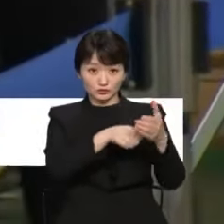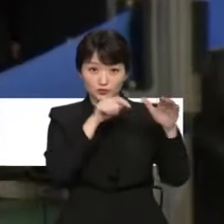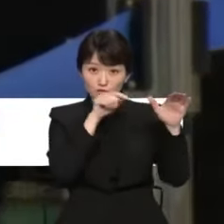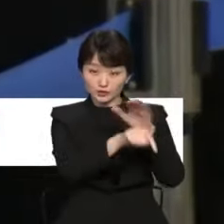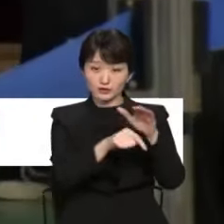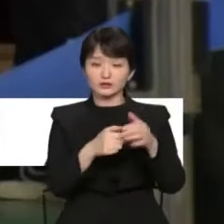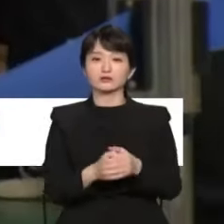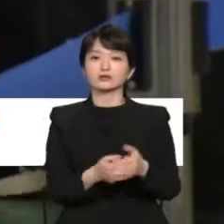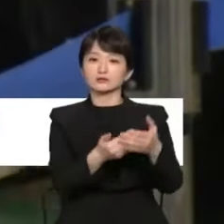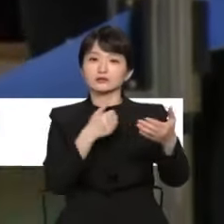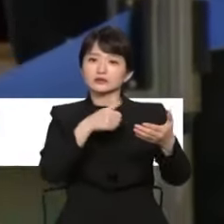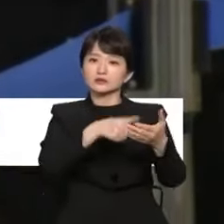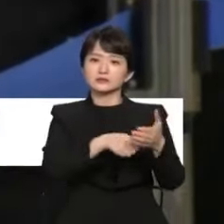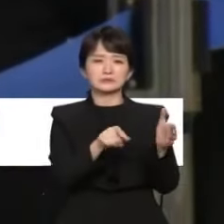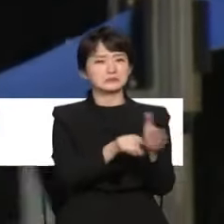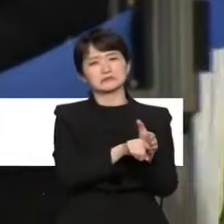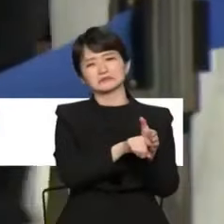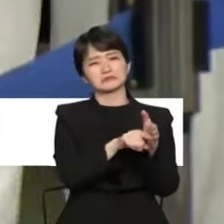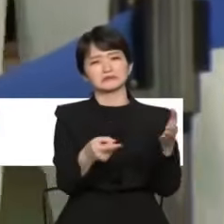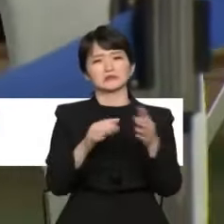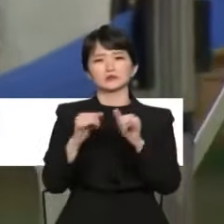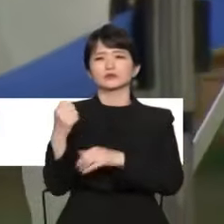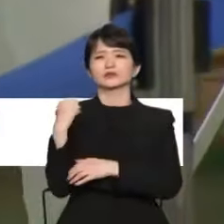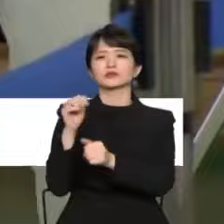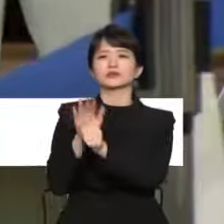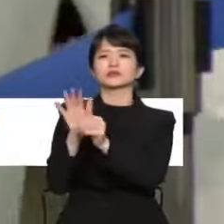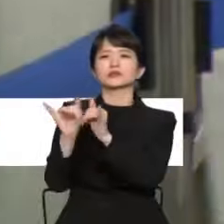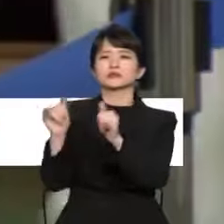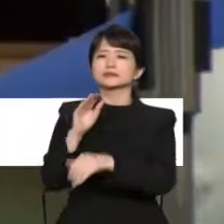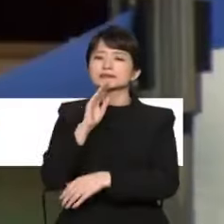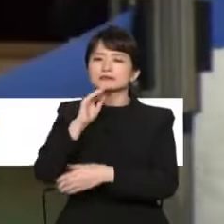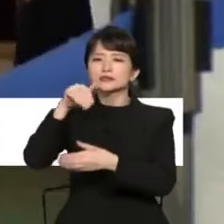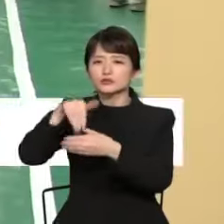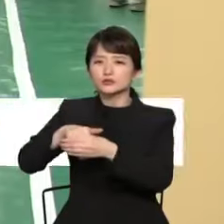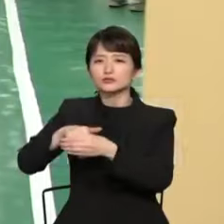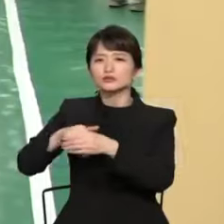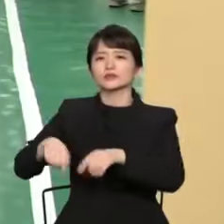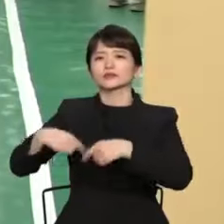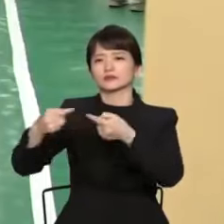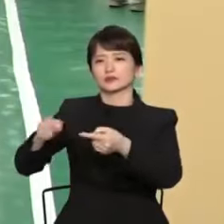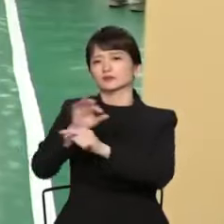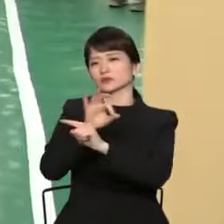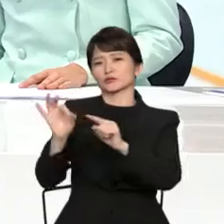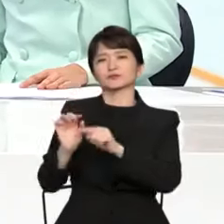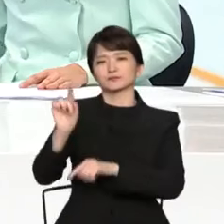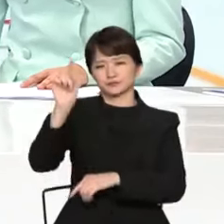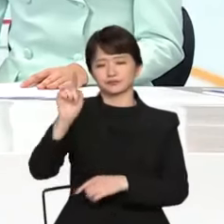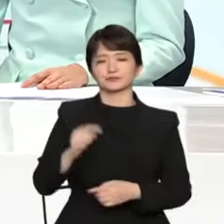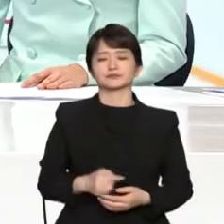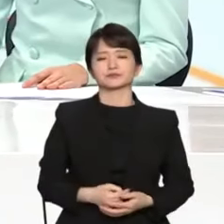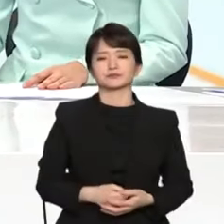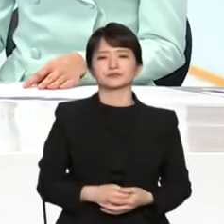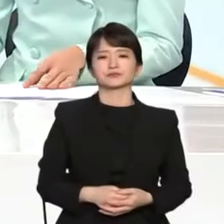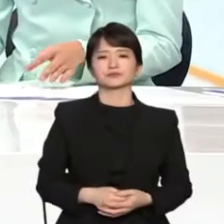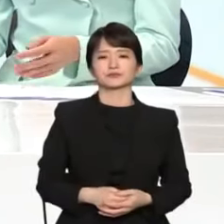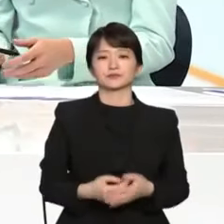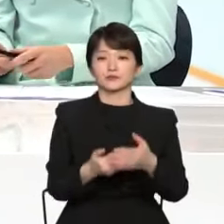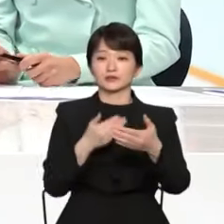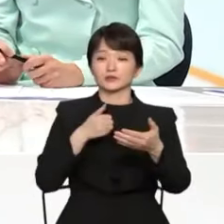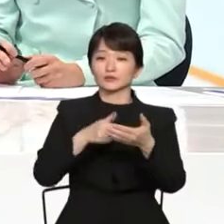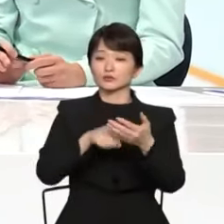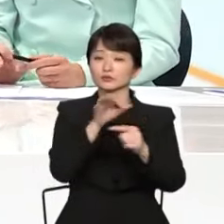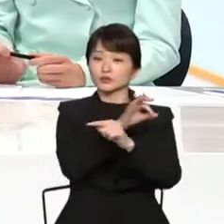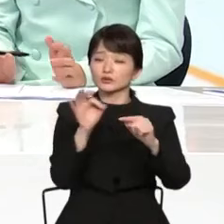사전 투표에 대한 불신이 있던 국민의힘 지지자는 본 투표 참여율이 높은 경향을 보이고 있습니다. 네, 이렇게 좀 사전